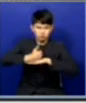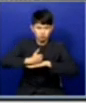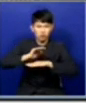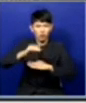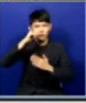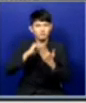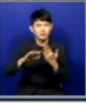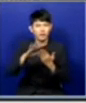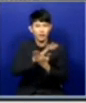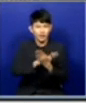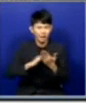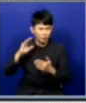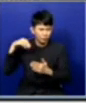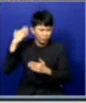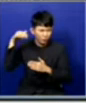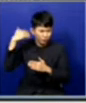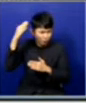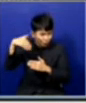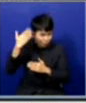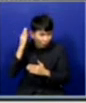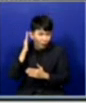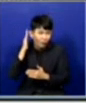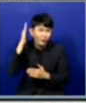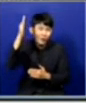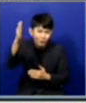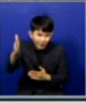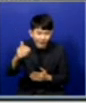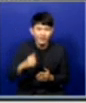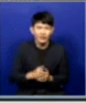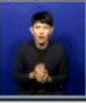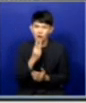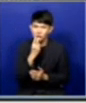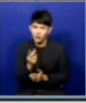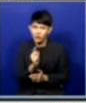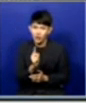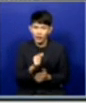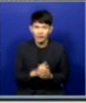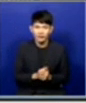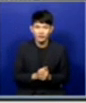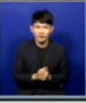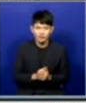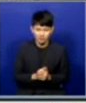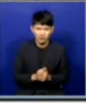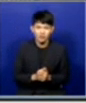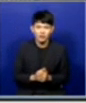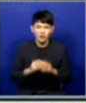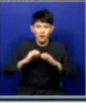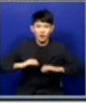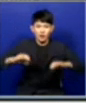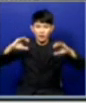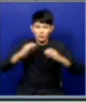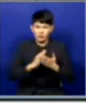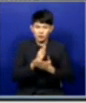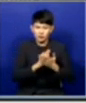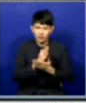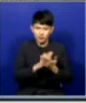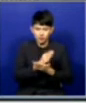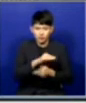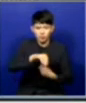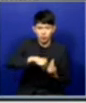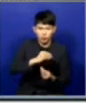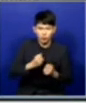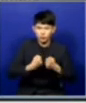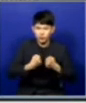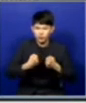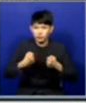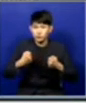ไทยเมื่อถึงวันนั้นเป้าหมายการขยายตัวของวิสาหกิจ เริ่มต้นในประเทศไทยเพิ่มขึ้นความ